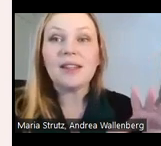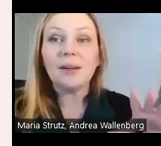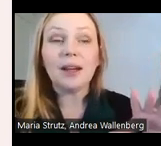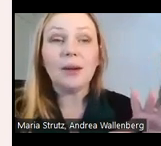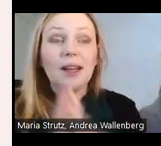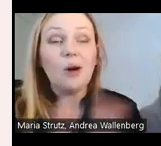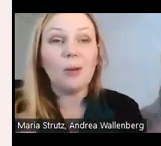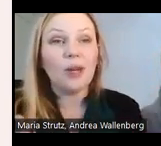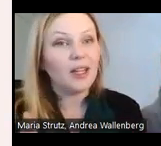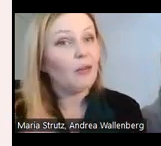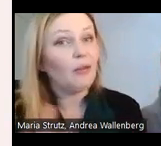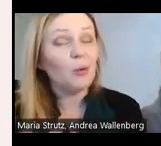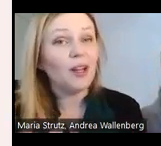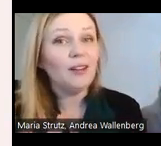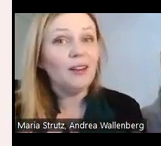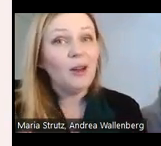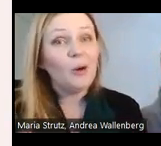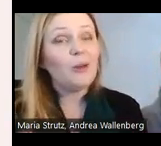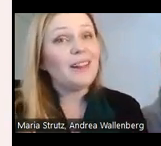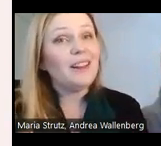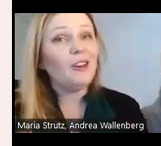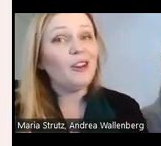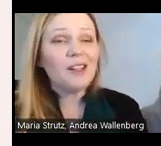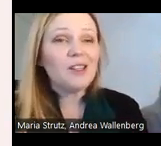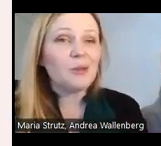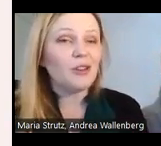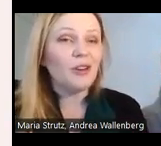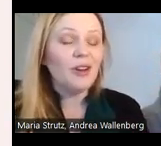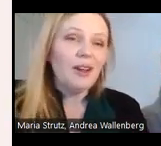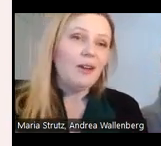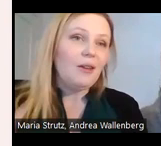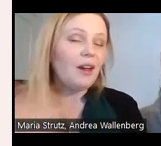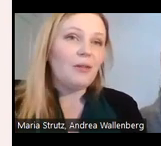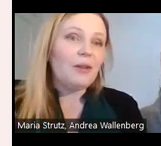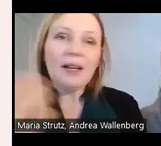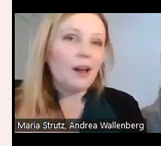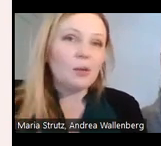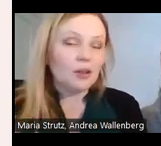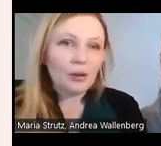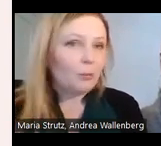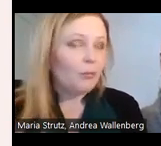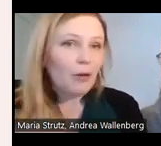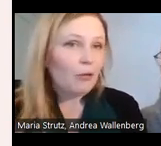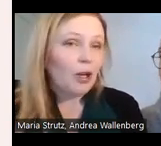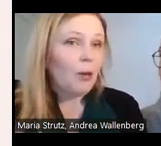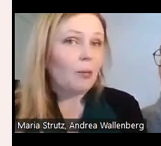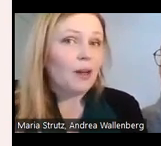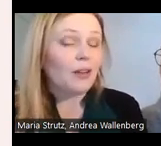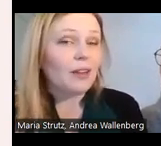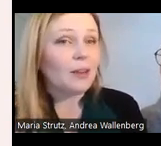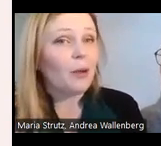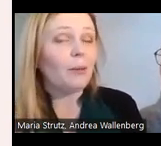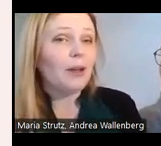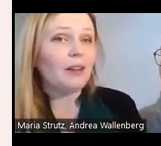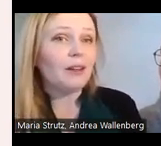vi visade med olika kommunikativa funktioner. Och egentligen är det ju det som styr vilka ord vi behöver fylla barnen med,